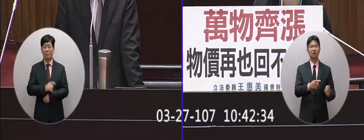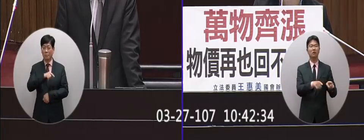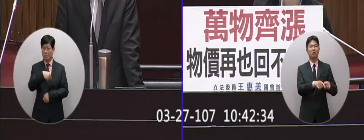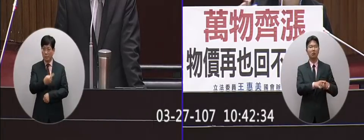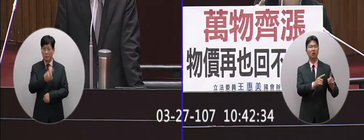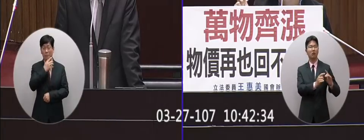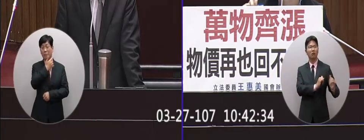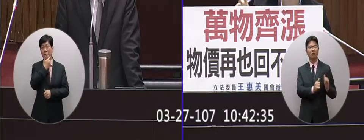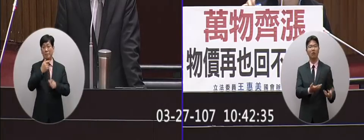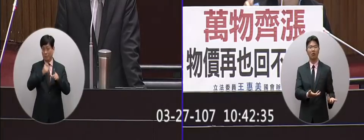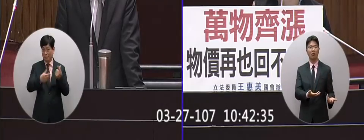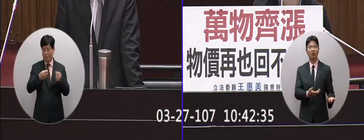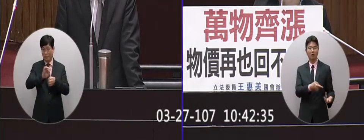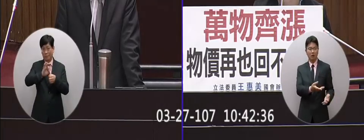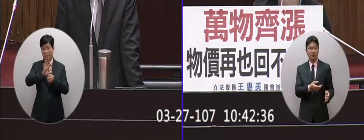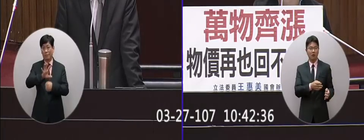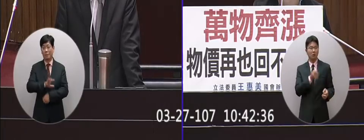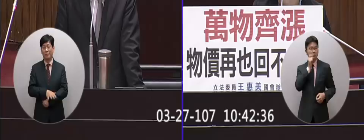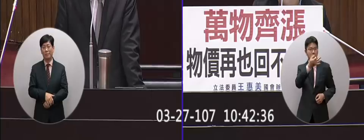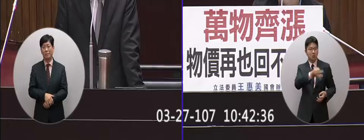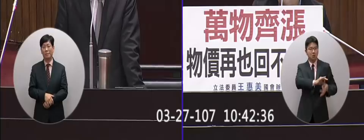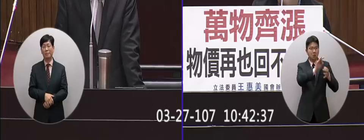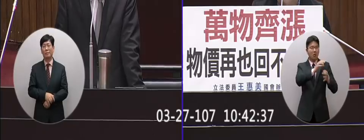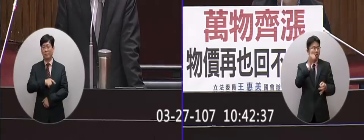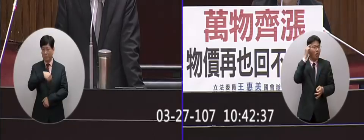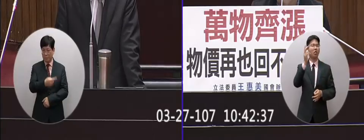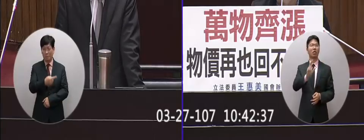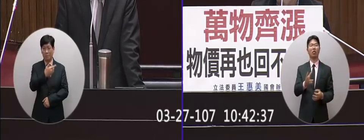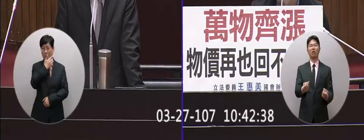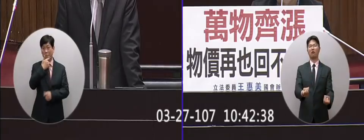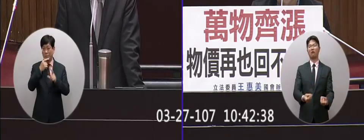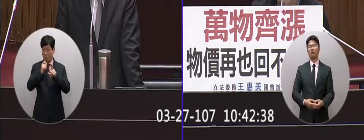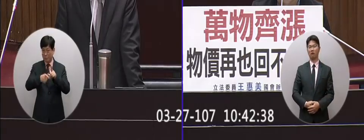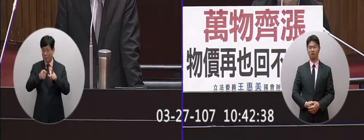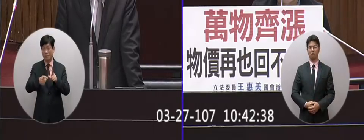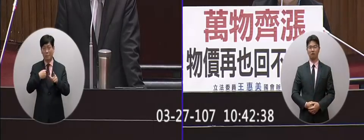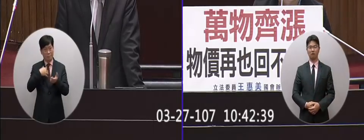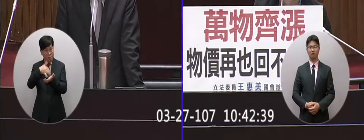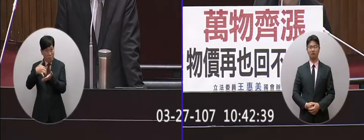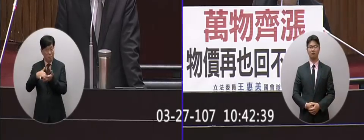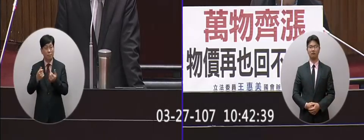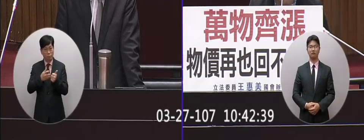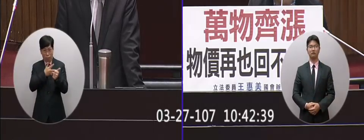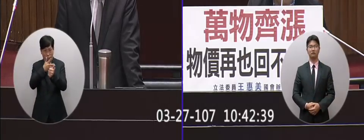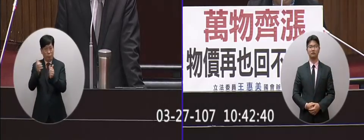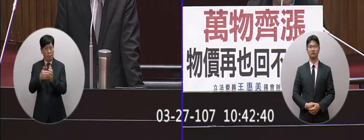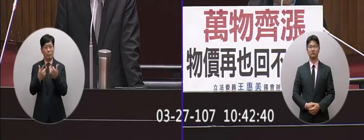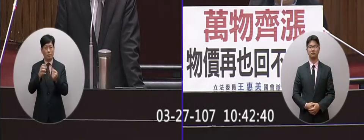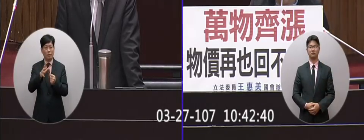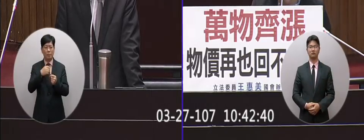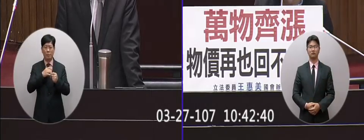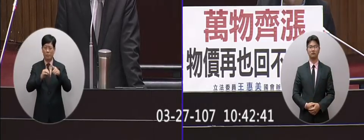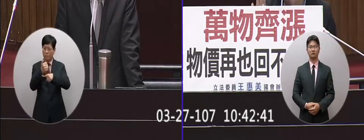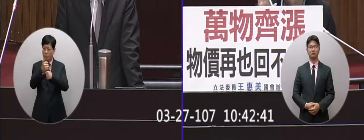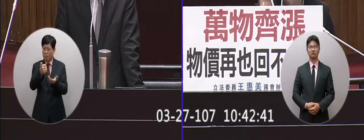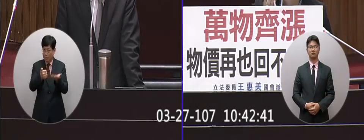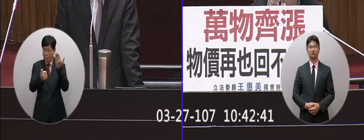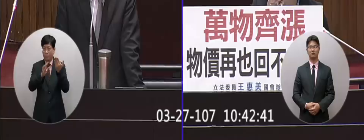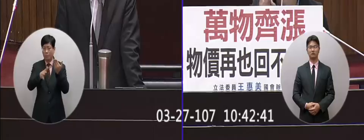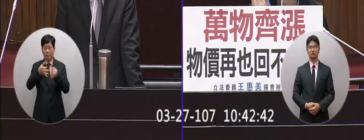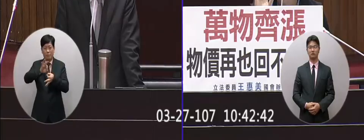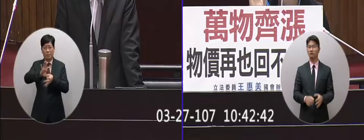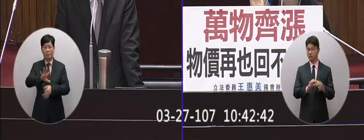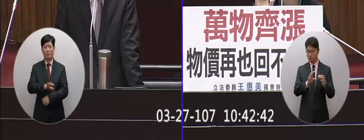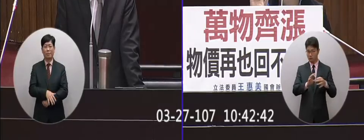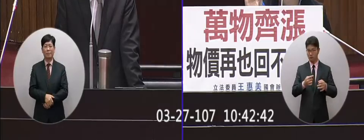们一般民众，并没有那种感受哦。 后续的私人企业其实根据统计，其实调查也有了，大概5%以上。